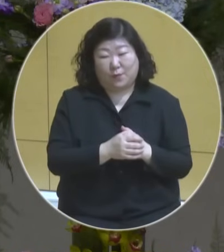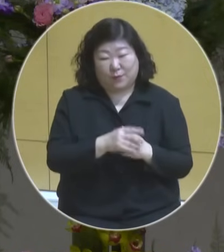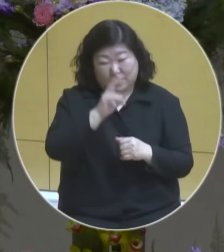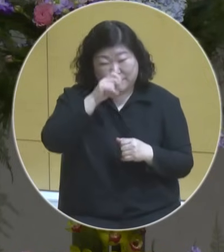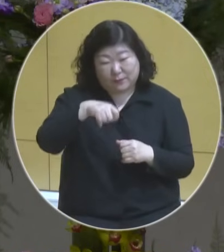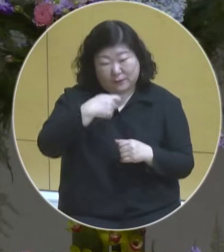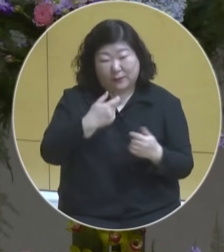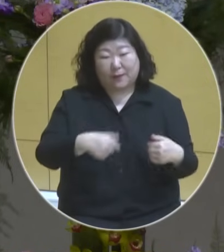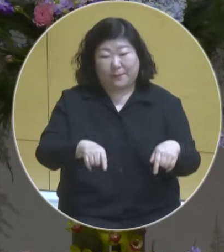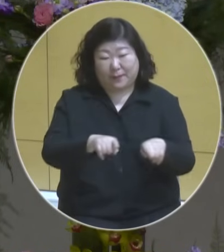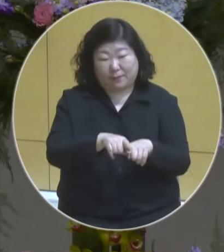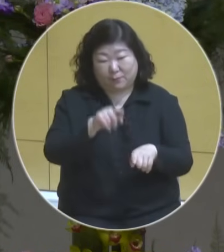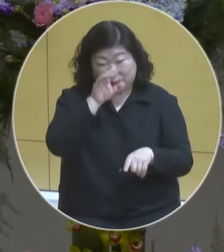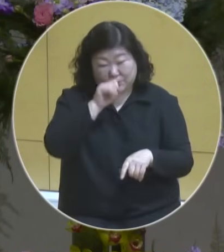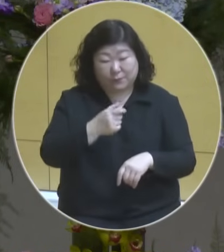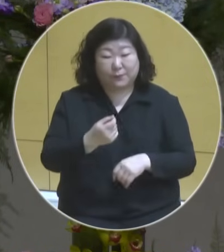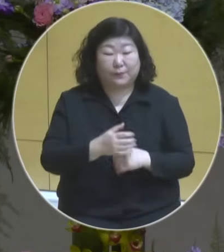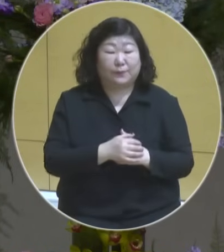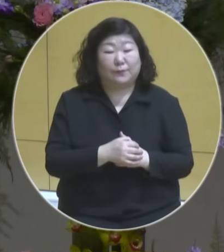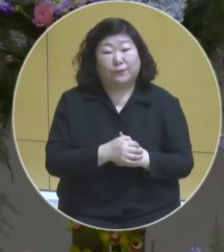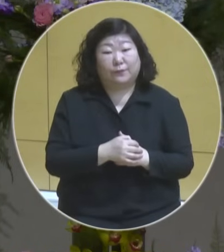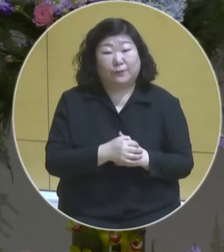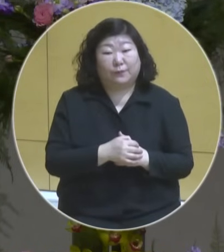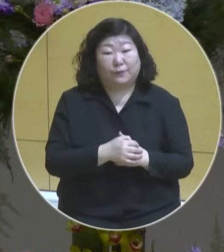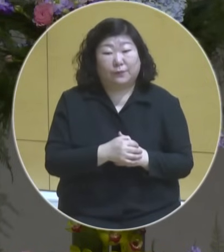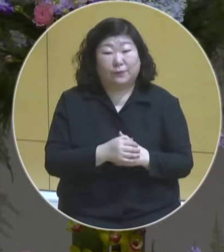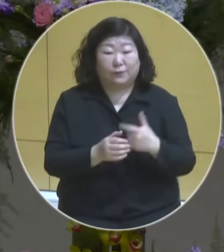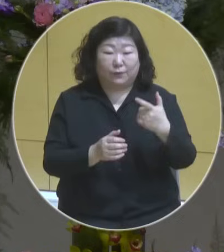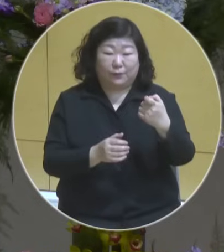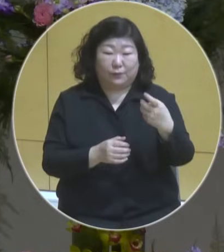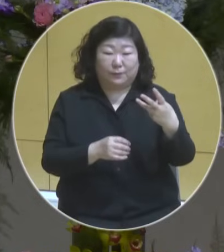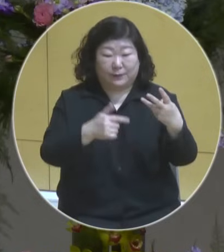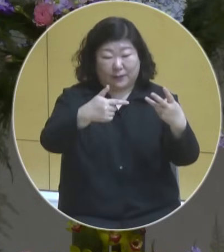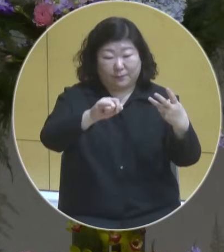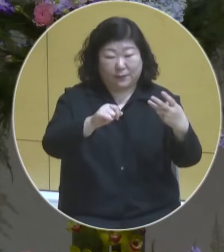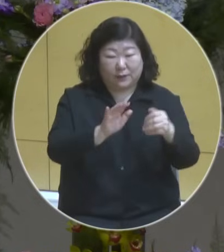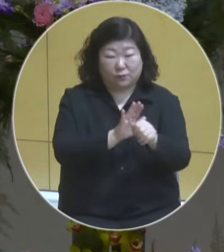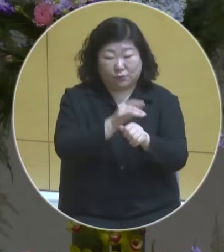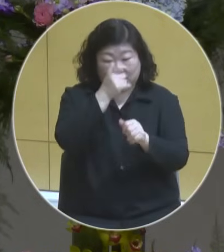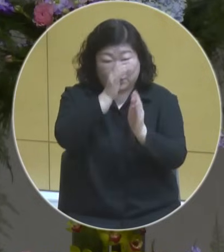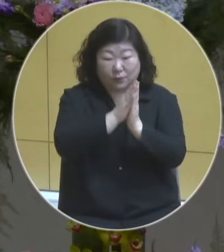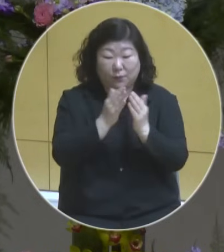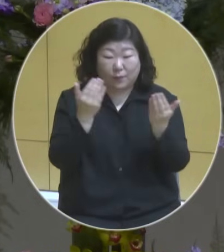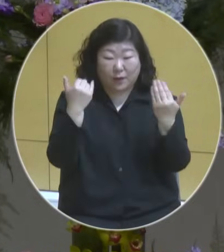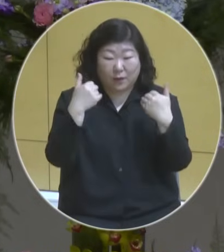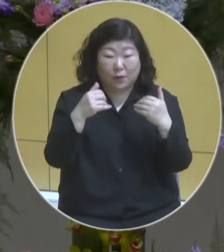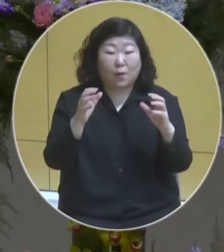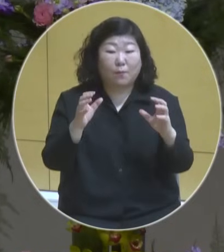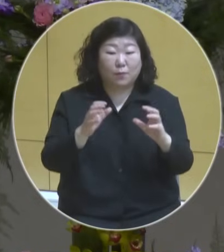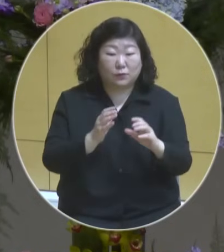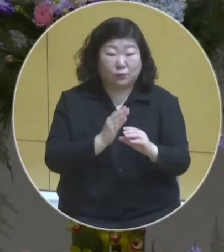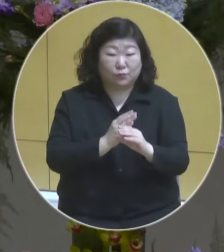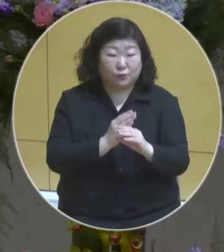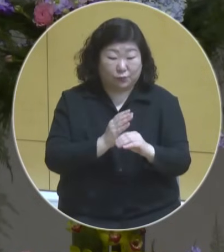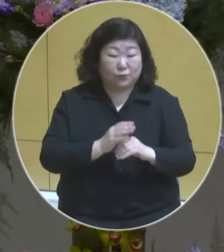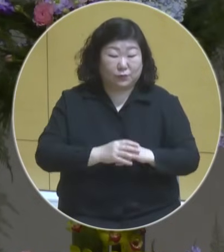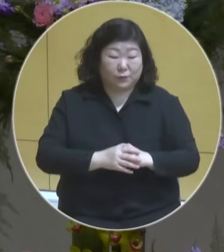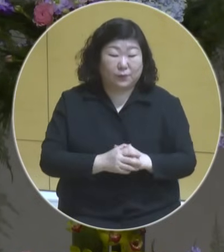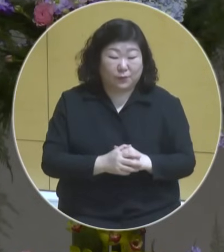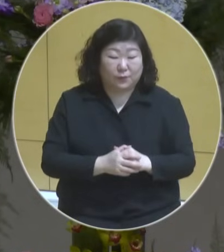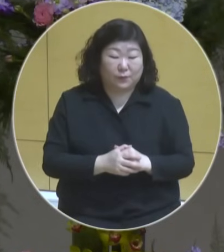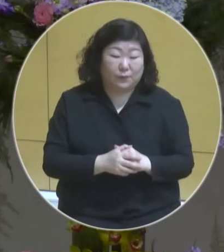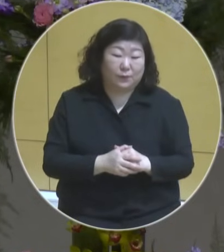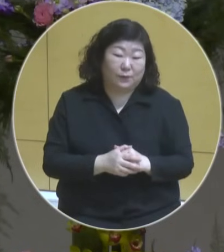같이 할 수 있었으면 좋겠습니다 63기 중보기도학교 모집하는 것 여러분 광고가 많이 되었으니까 여러분